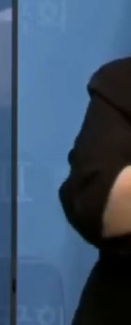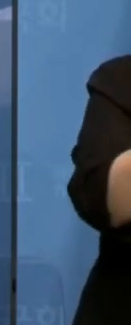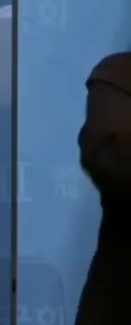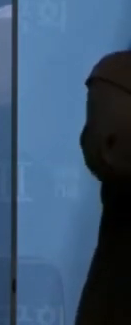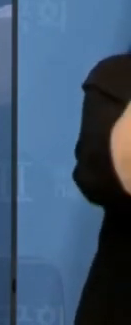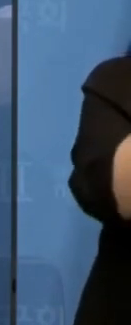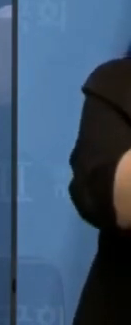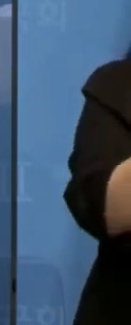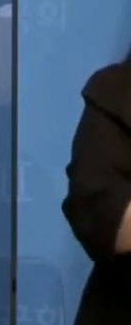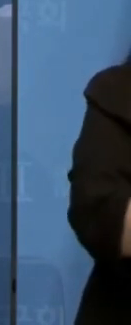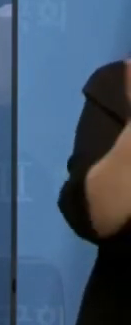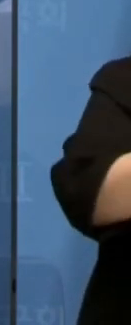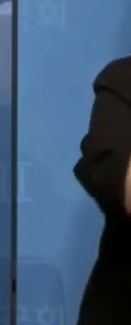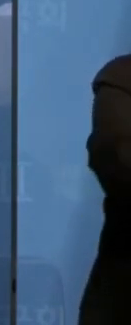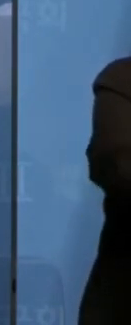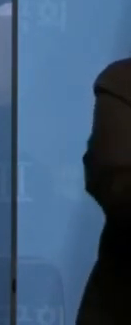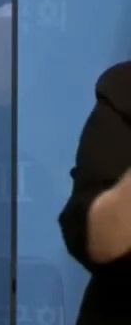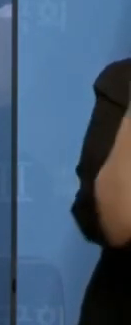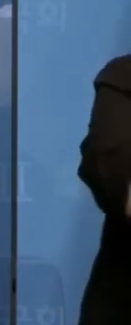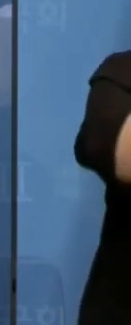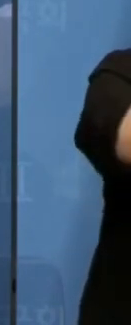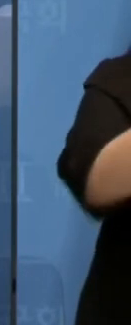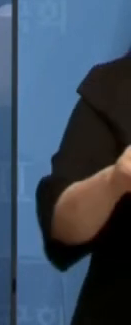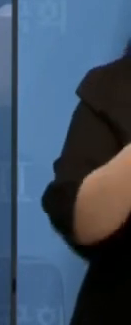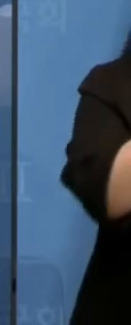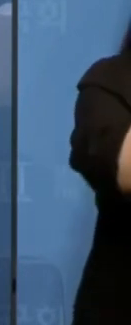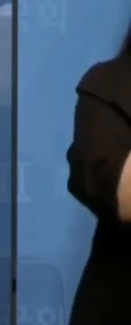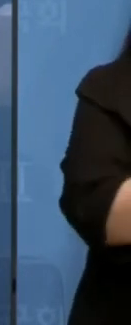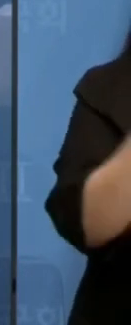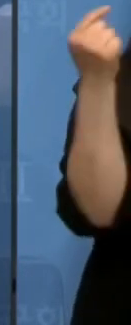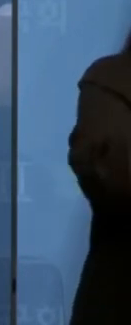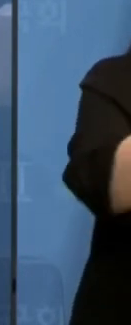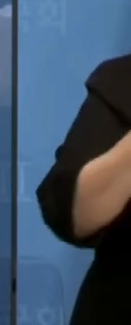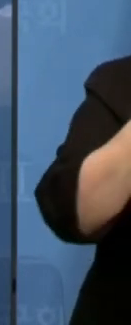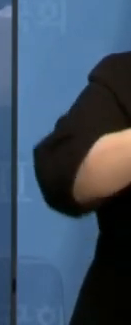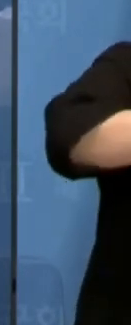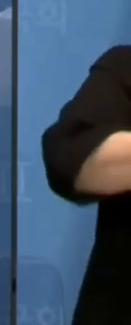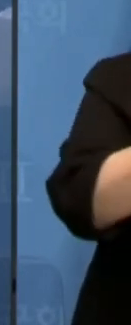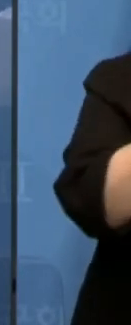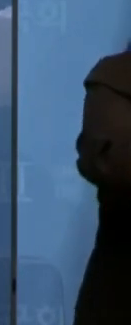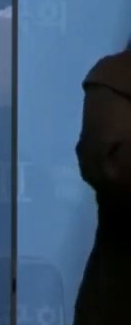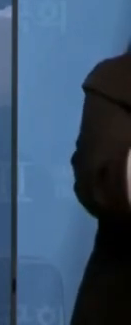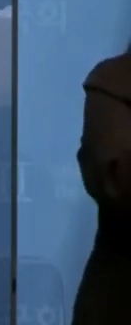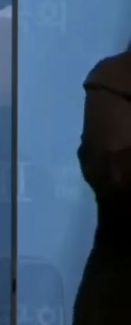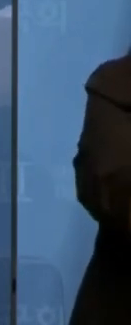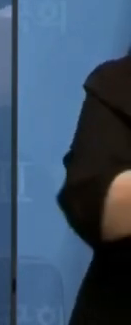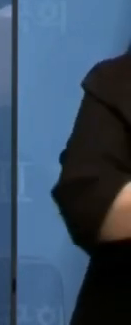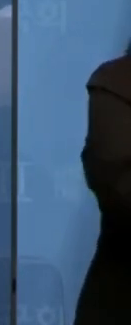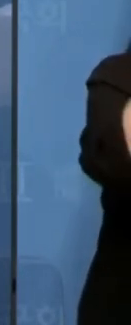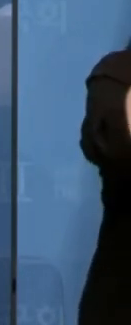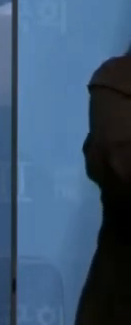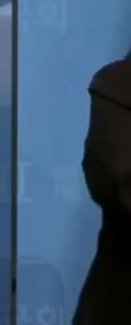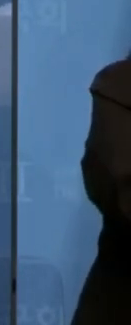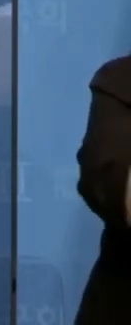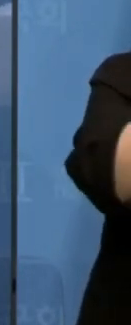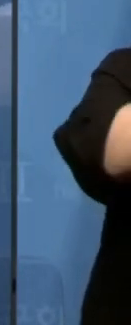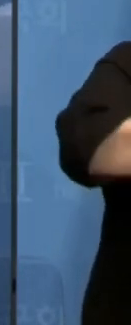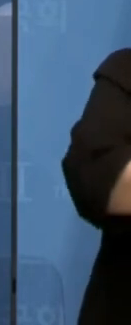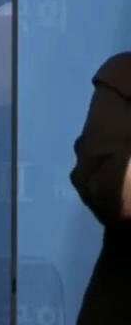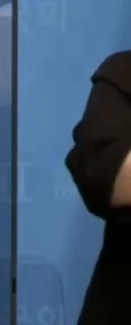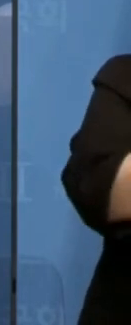경우 업무정지나 등록 취소 등 강력한 처분 조항을 두어 시장의 자율규제에 대한